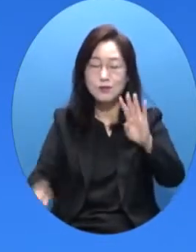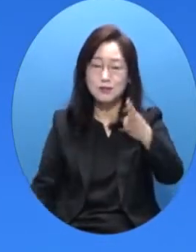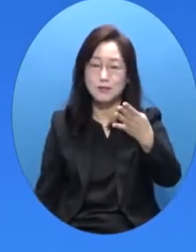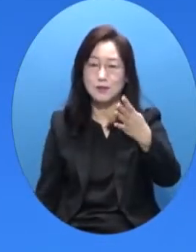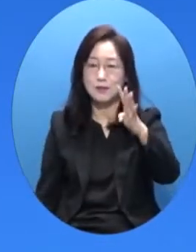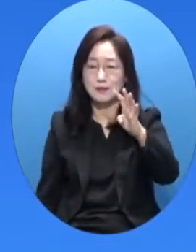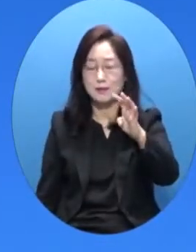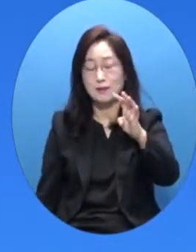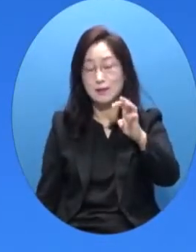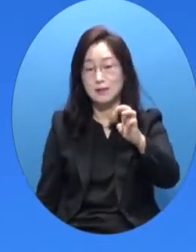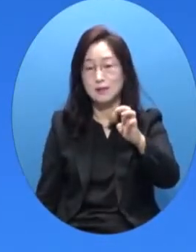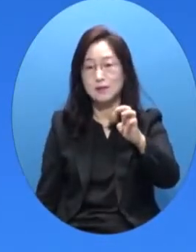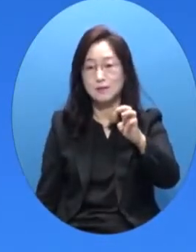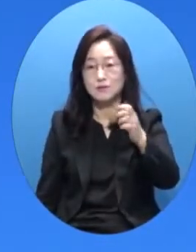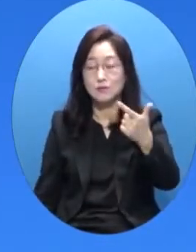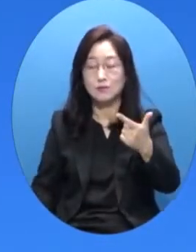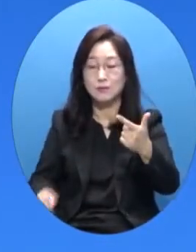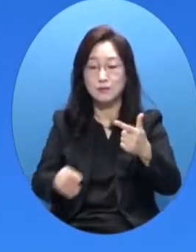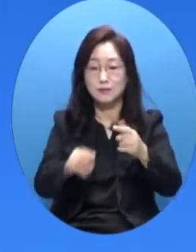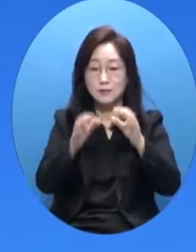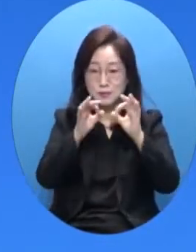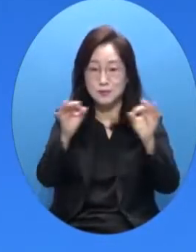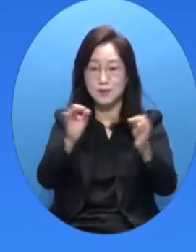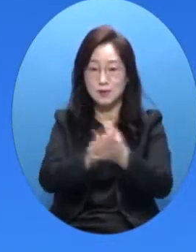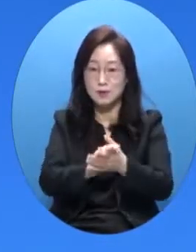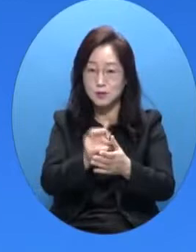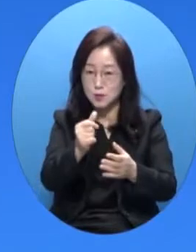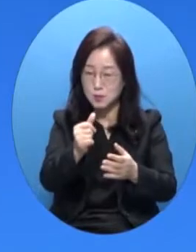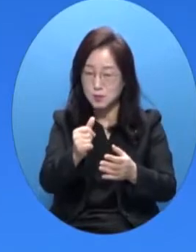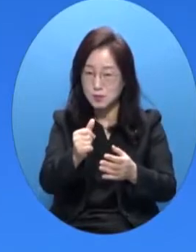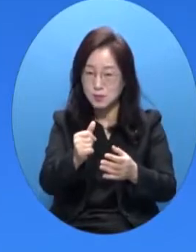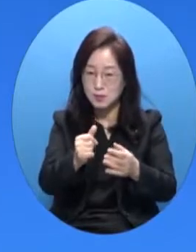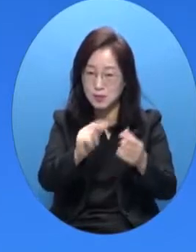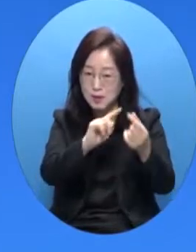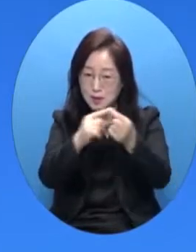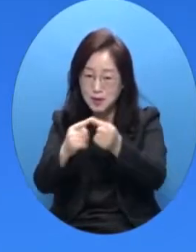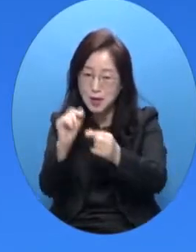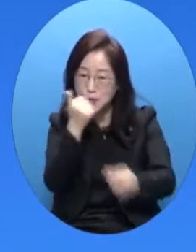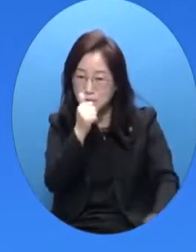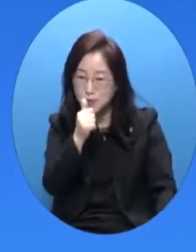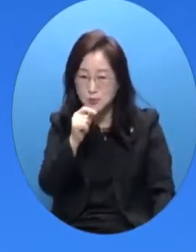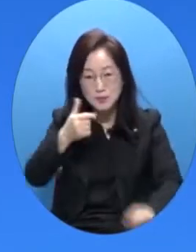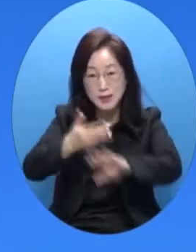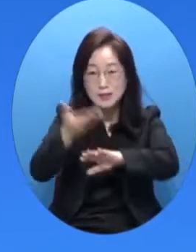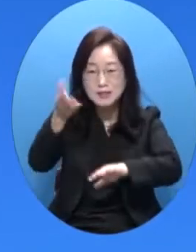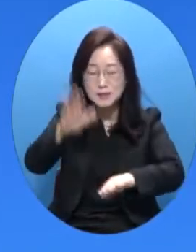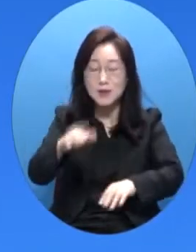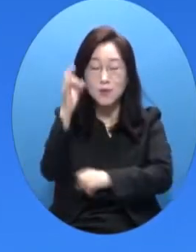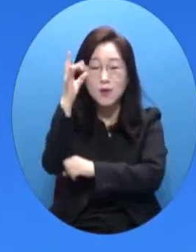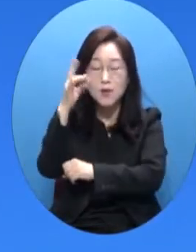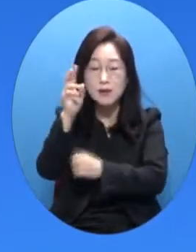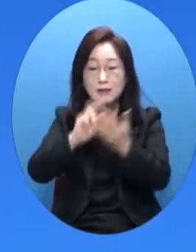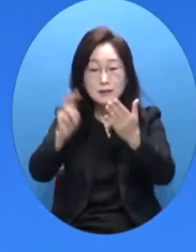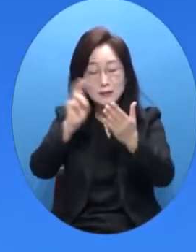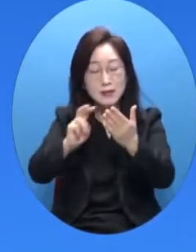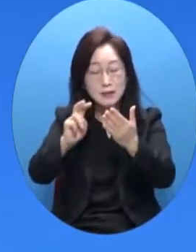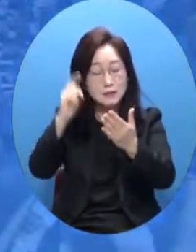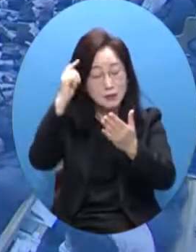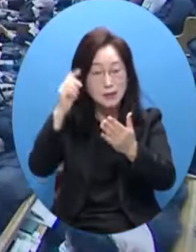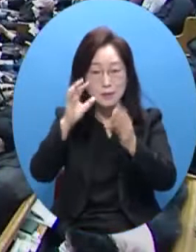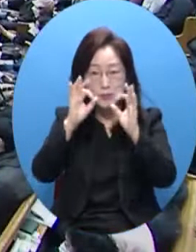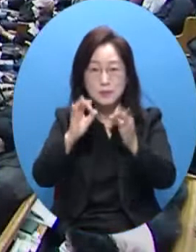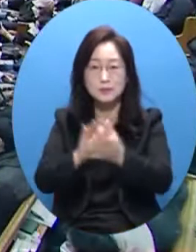436조에는 번역이 조금 의역되어 있지만 원래 뜻을 생각하면서 오늘 이 찬송을 함께